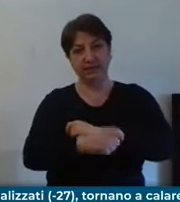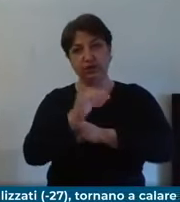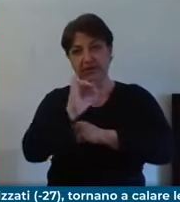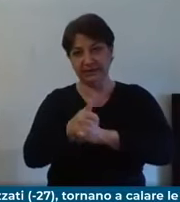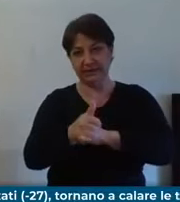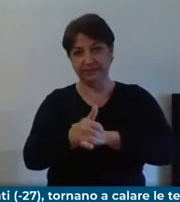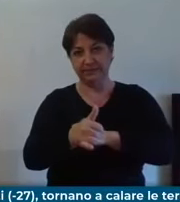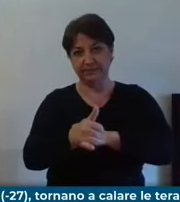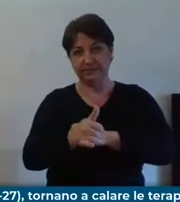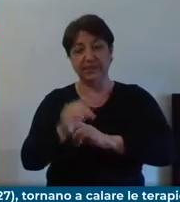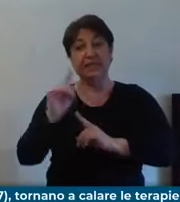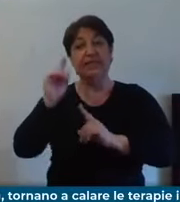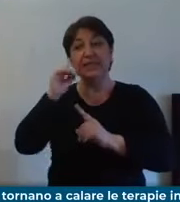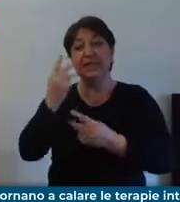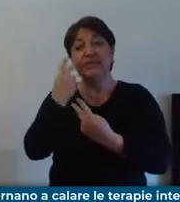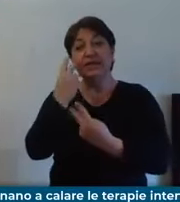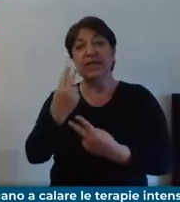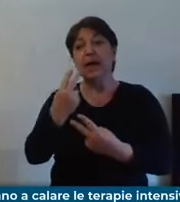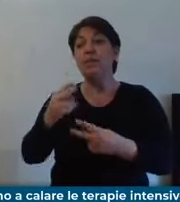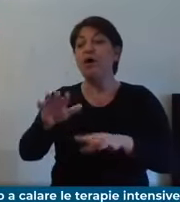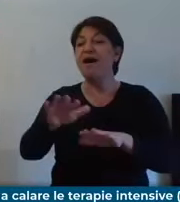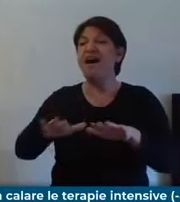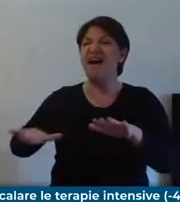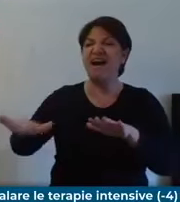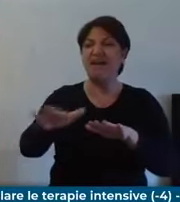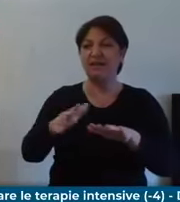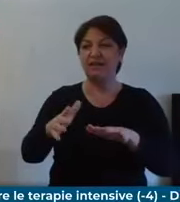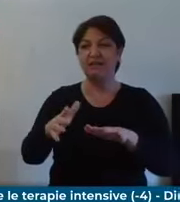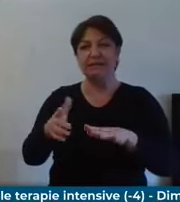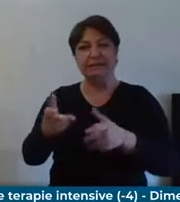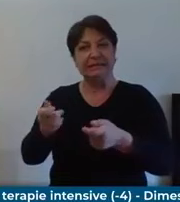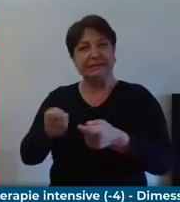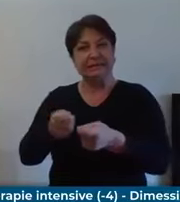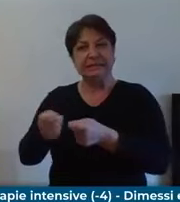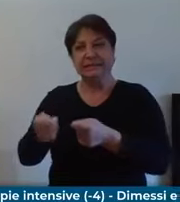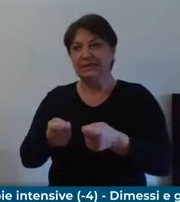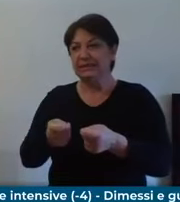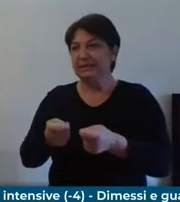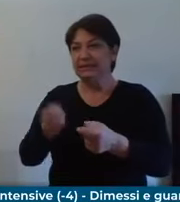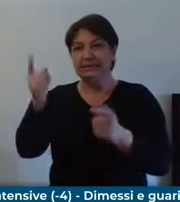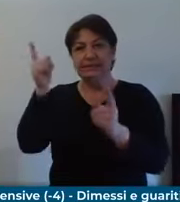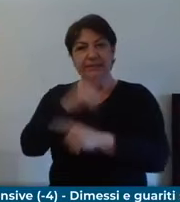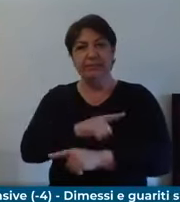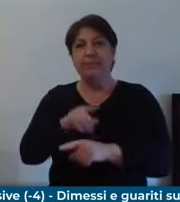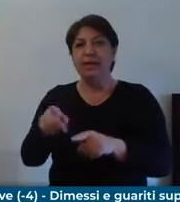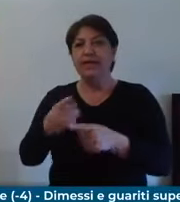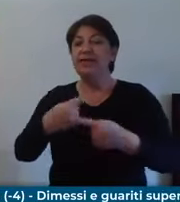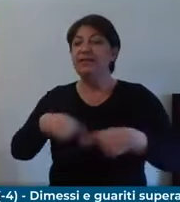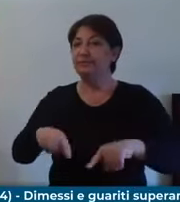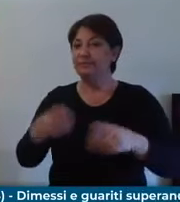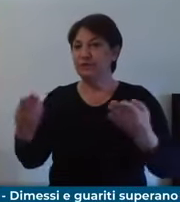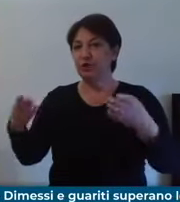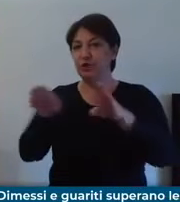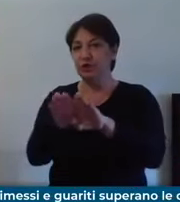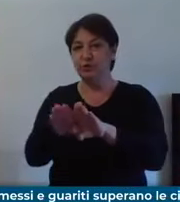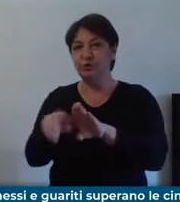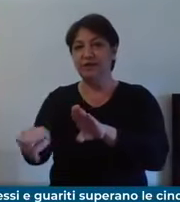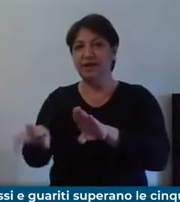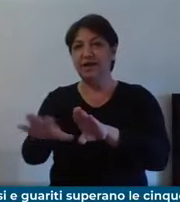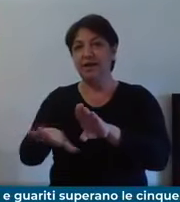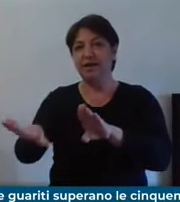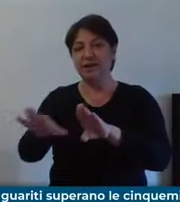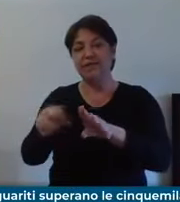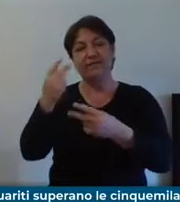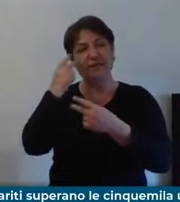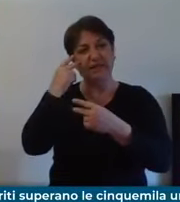faremo chiudere queste aree. Mi auguro che la situazione sia tale per cui non si debba fare alcuna ordinanza, però lo vedremo nei prossimi due giorni. Quindi anche le